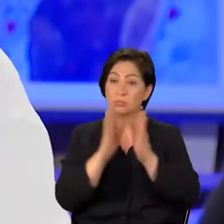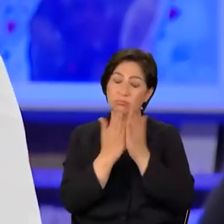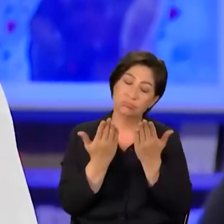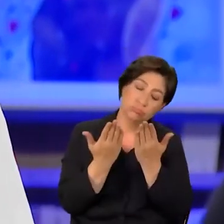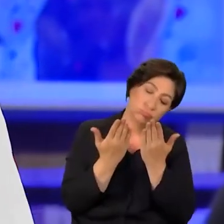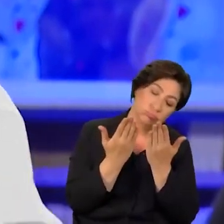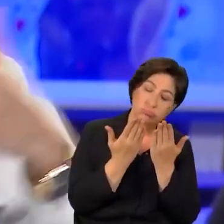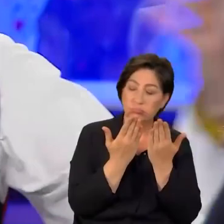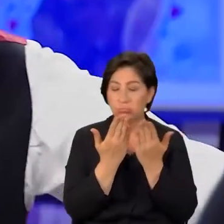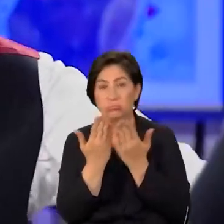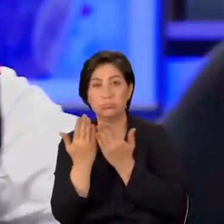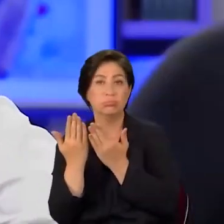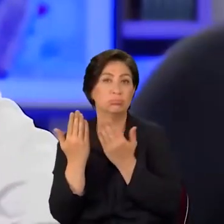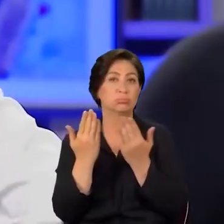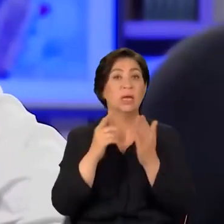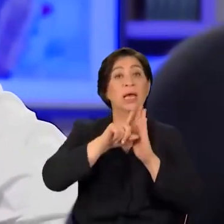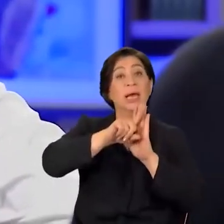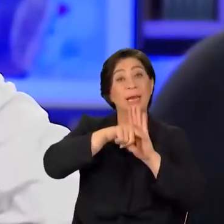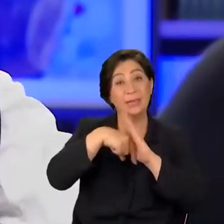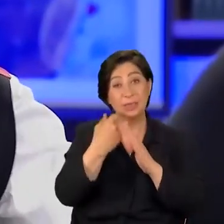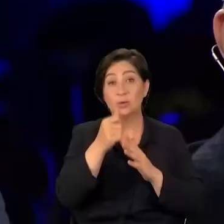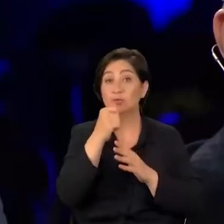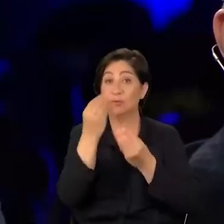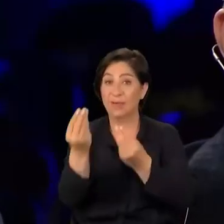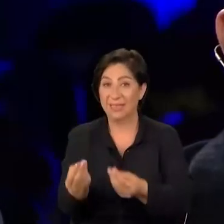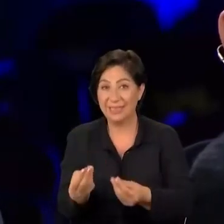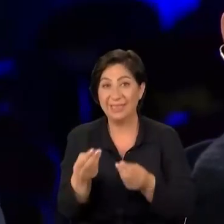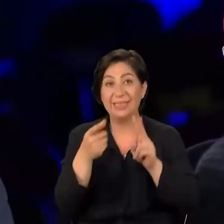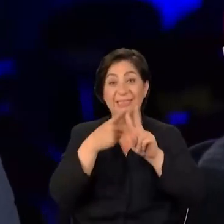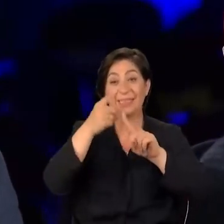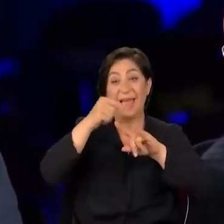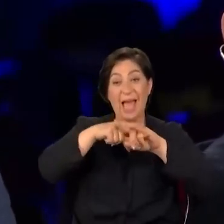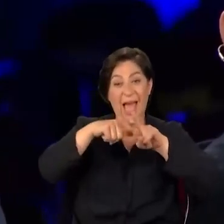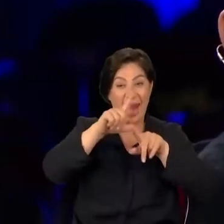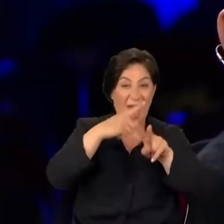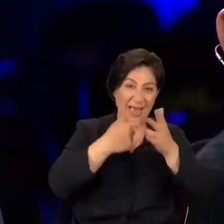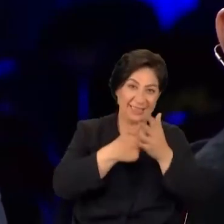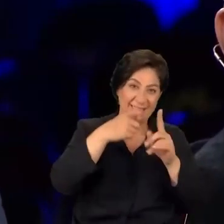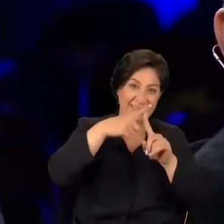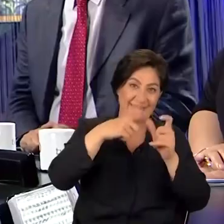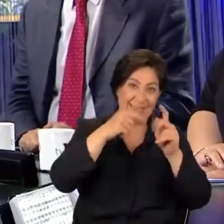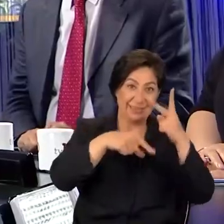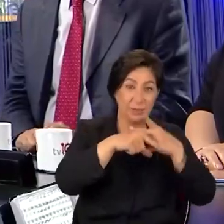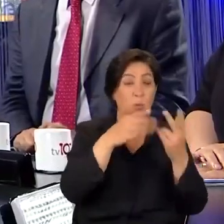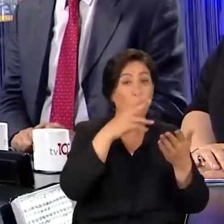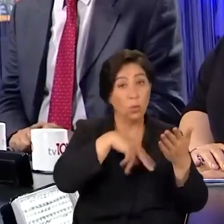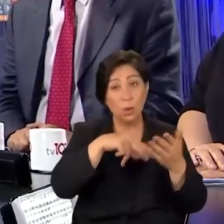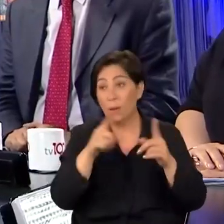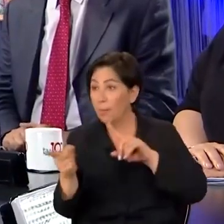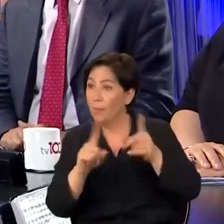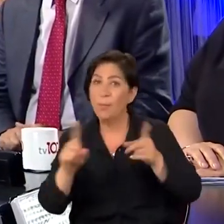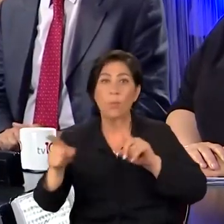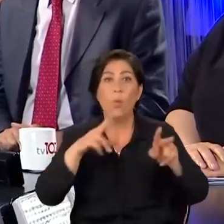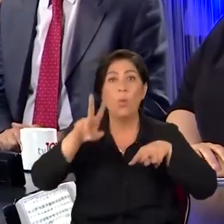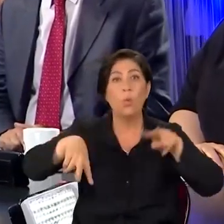çocuklar herkesin elinde yani birileri işte. Veçeli'ye su verildi. Veçeli'ye su verildi. Evet. Bravo. Nihal Atsız okurken birileri işte bunları